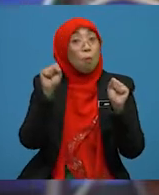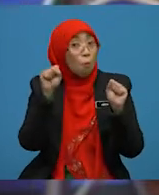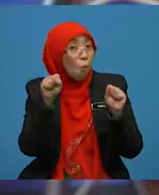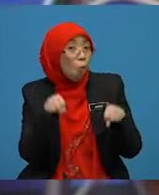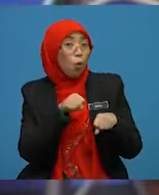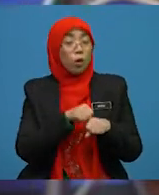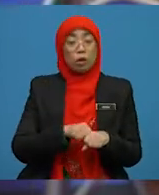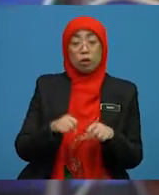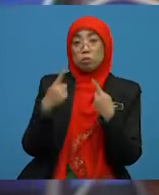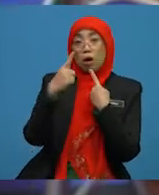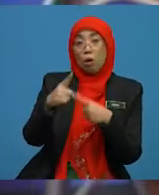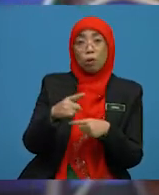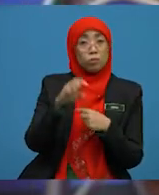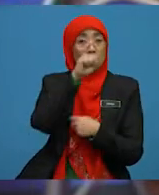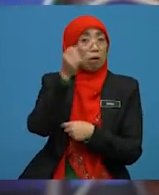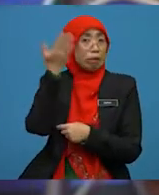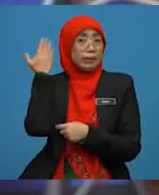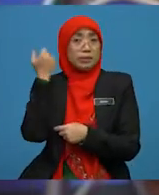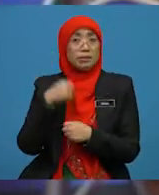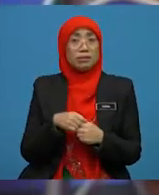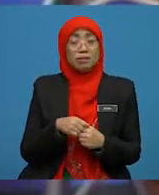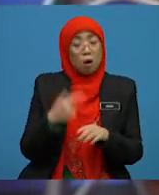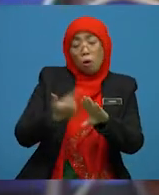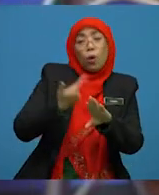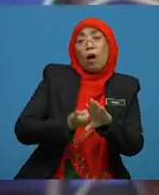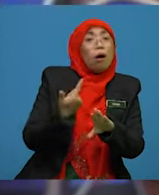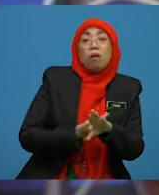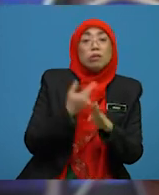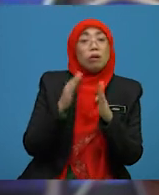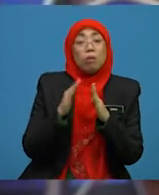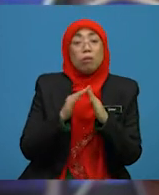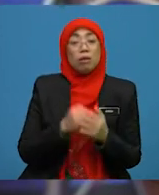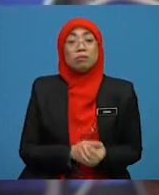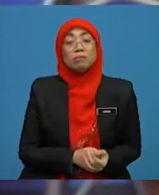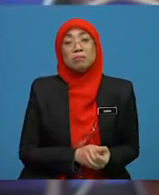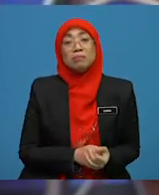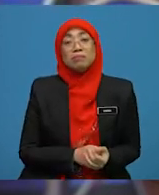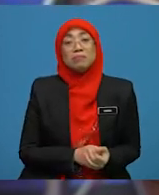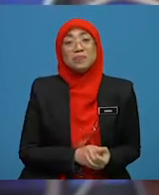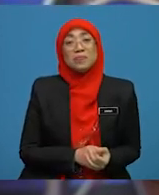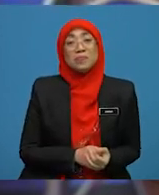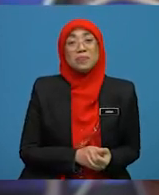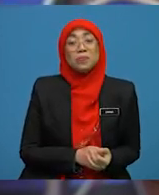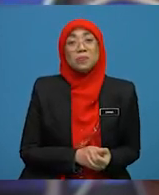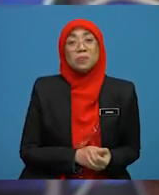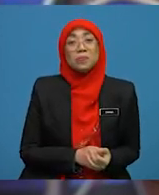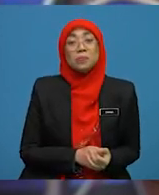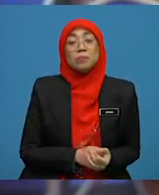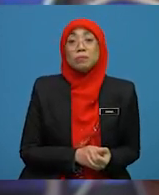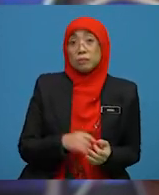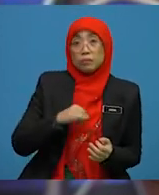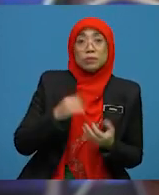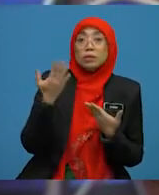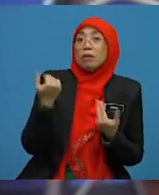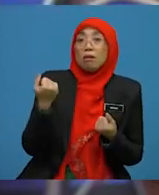memahami topik ini dengan baik dan dapat menjawab soalan dengan baik. Cikgu